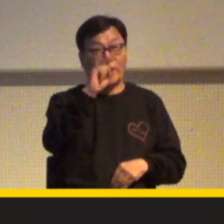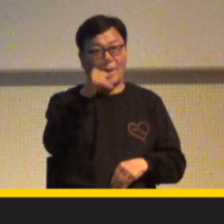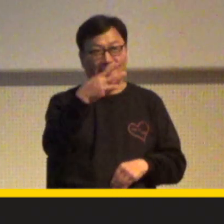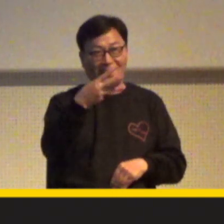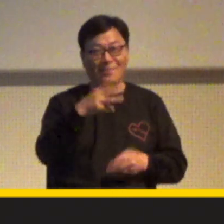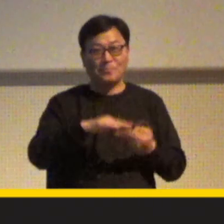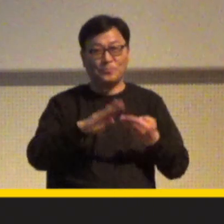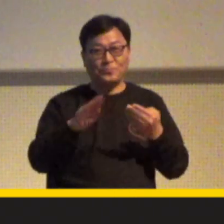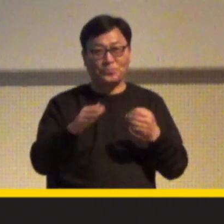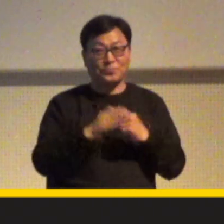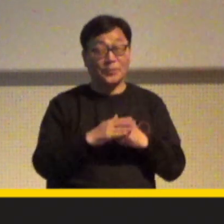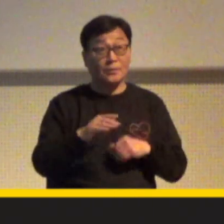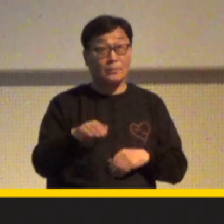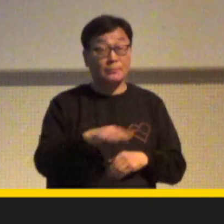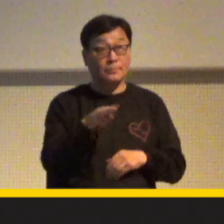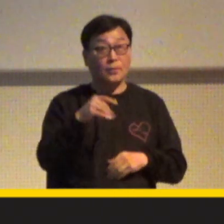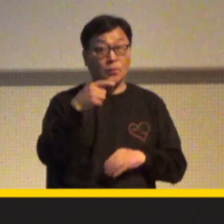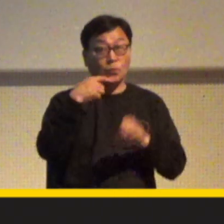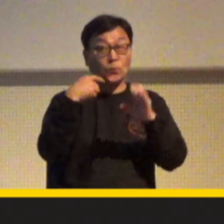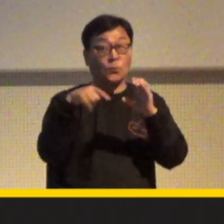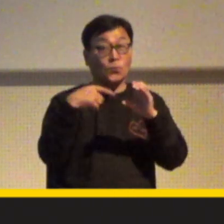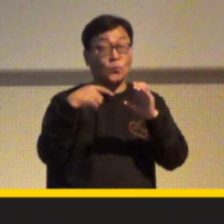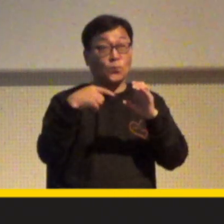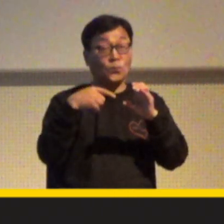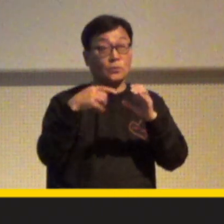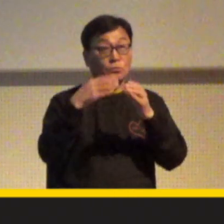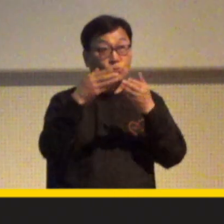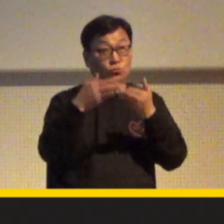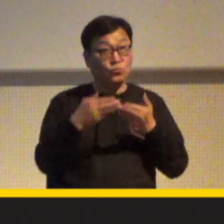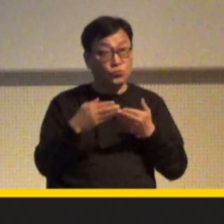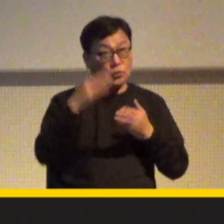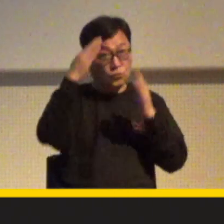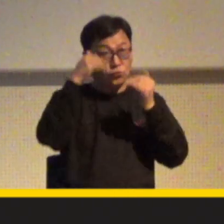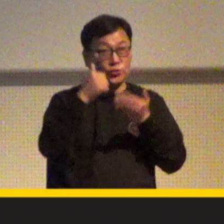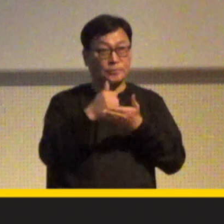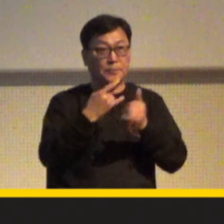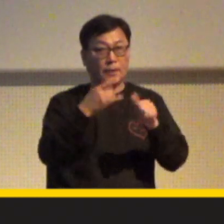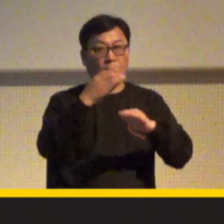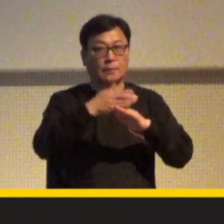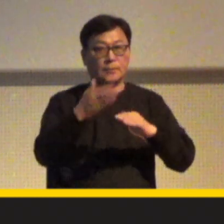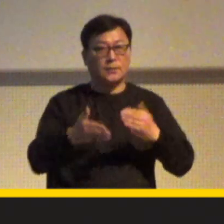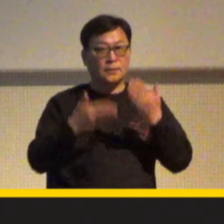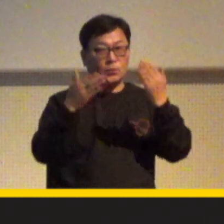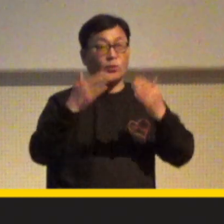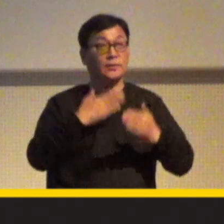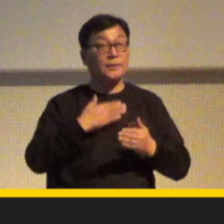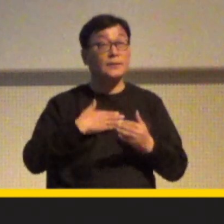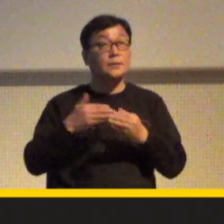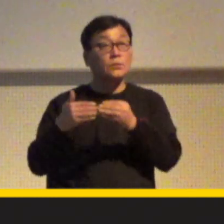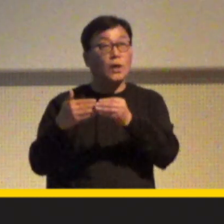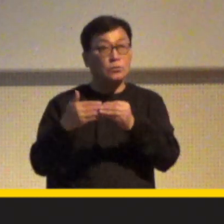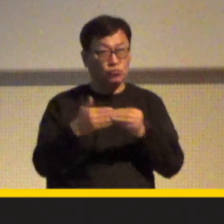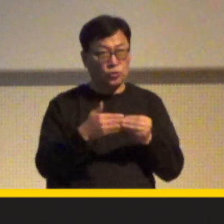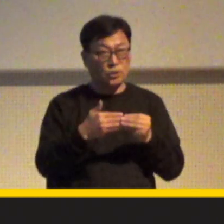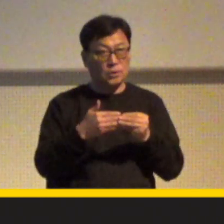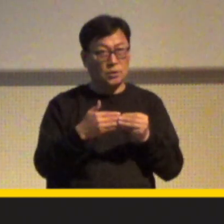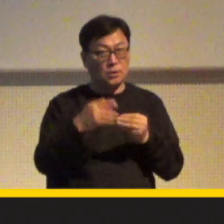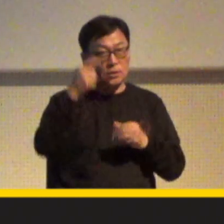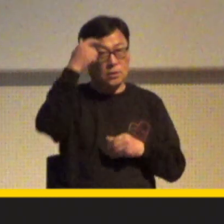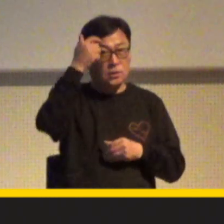저희를 교리를 가르쳐주신 수녀님께 감사드리고 저희를